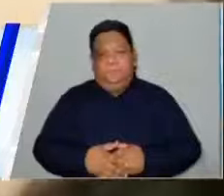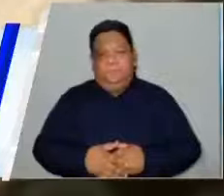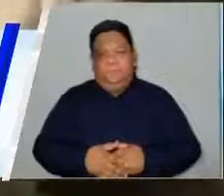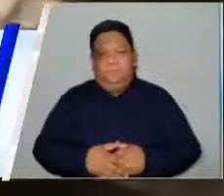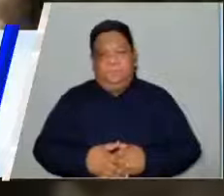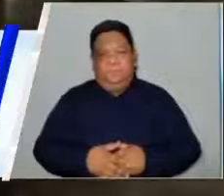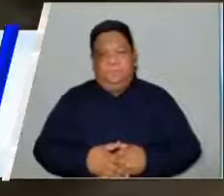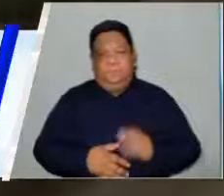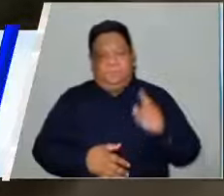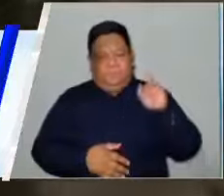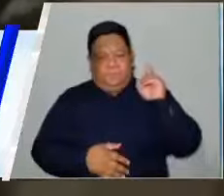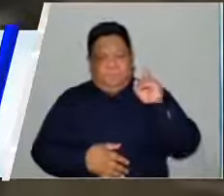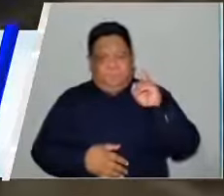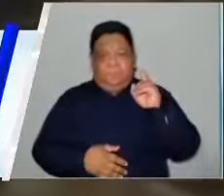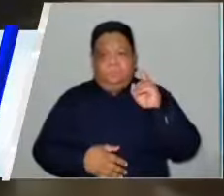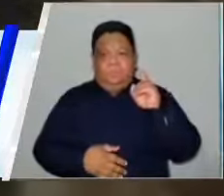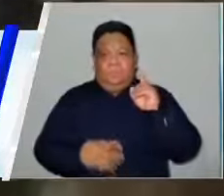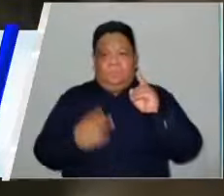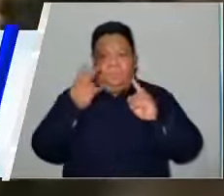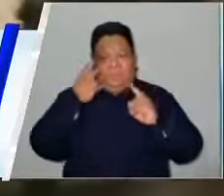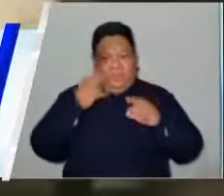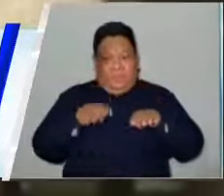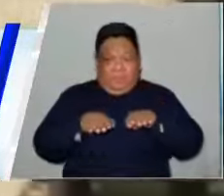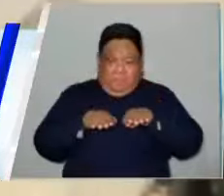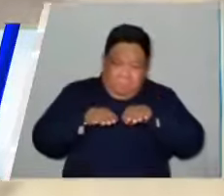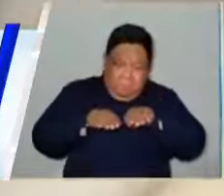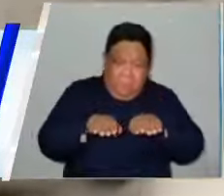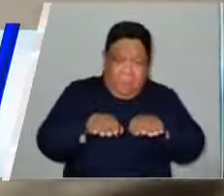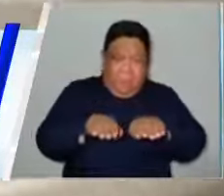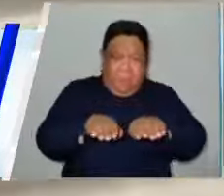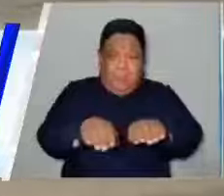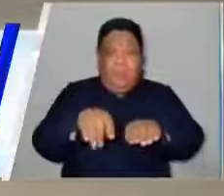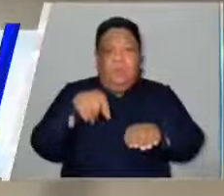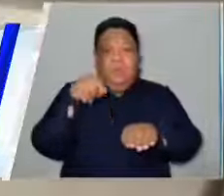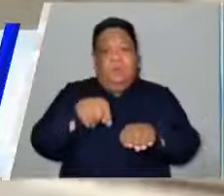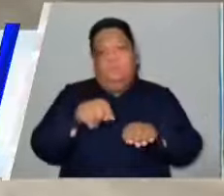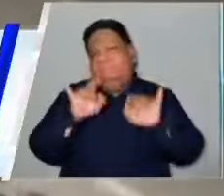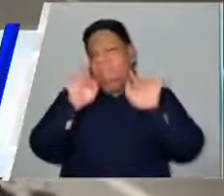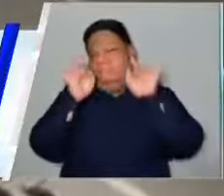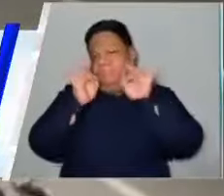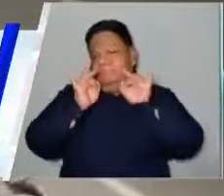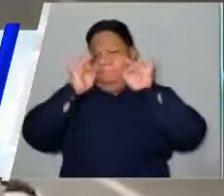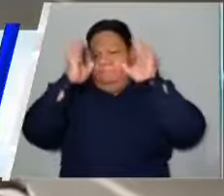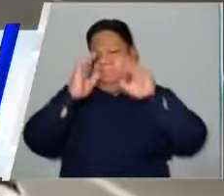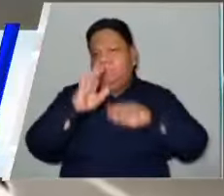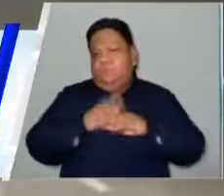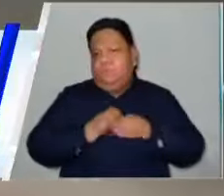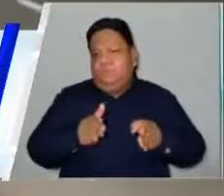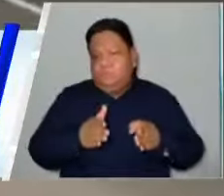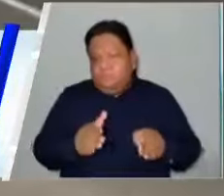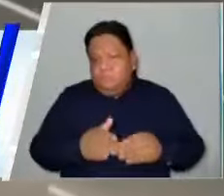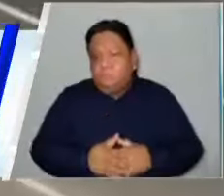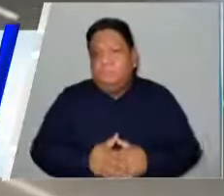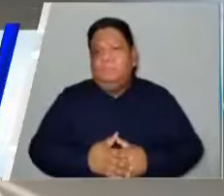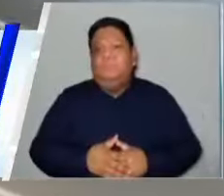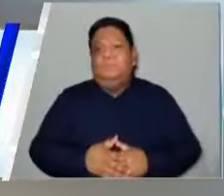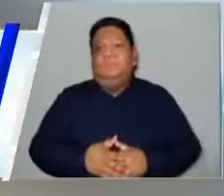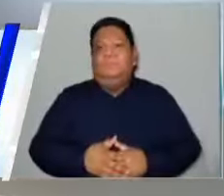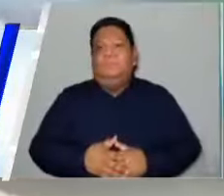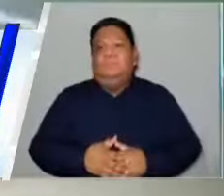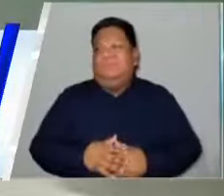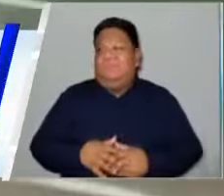At ang paghataw ng mga nagda-drug racing, peligroso sa kalsada. Isang napuno ng residente ang kumuha ng video